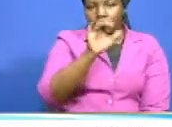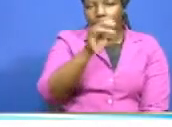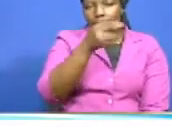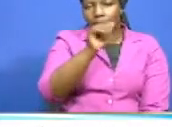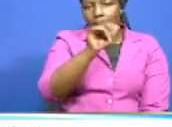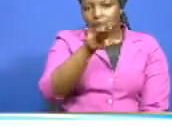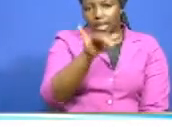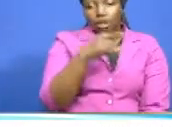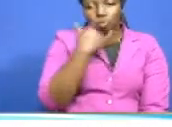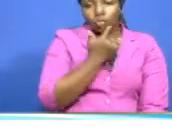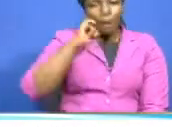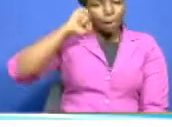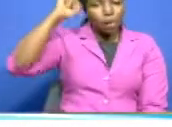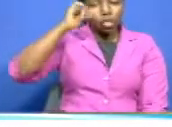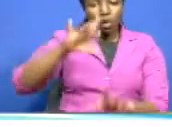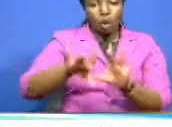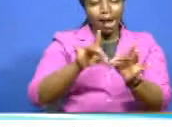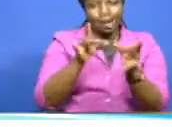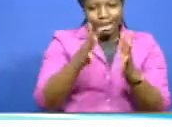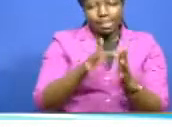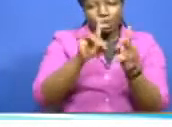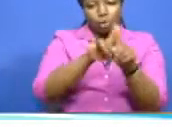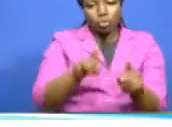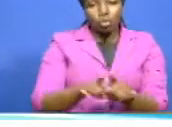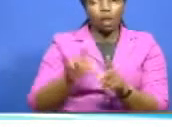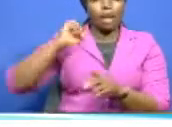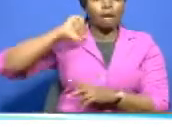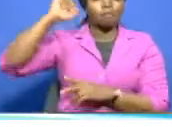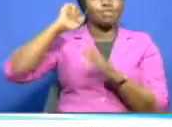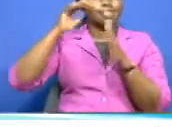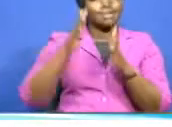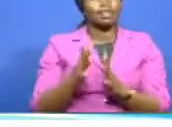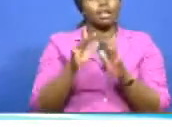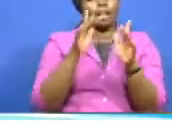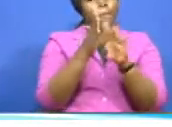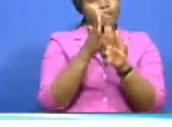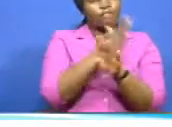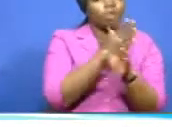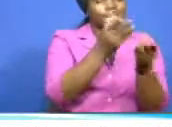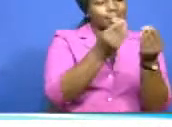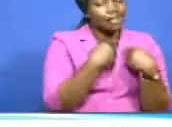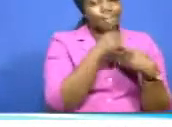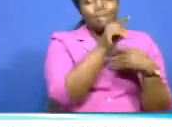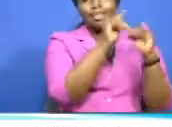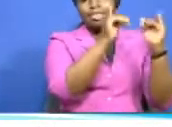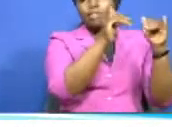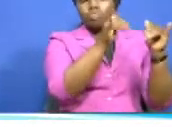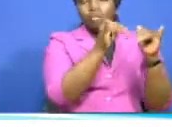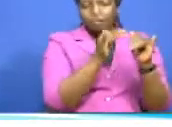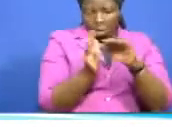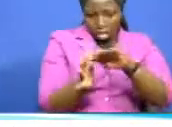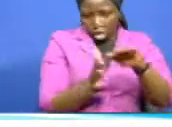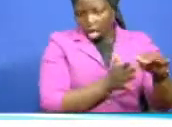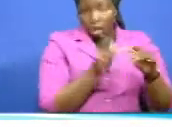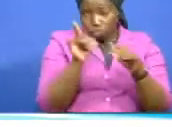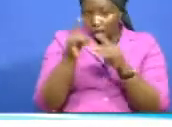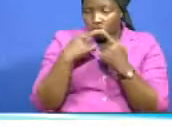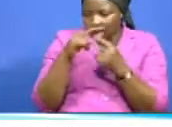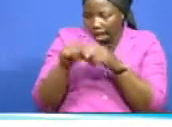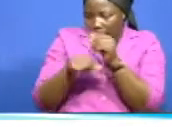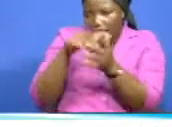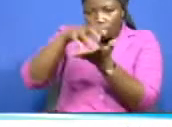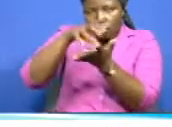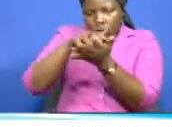wa kisiasa na vilevile ni mwanasiasa. Zachary, kabla ya kwenda kupata taarifa hiyo, ulikuwa unazungumza kuhusiana na hali nchini